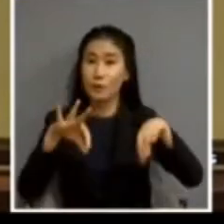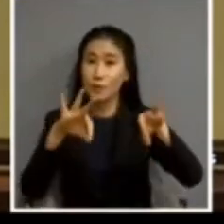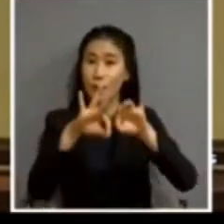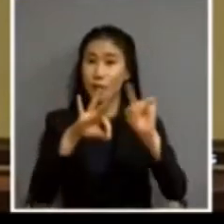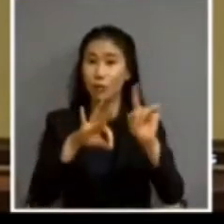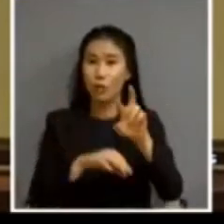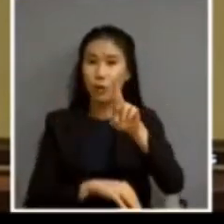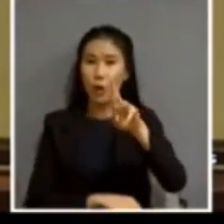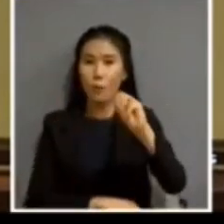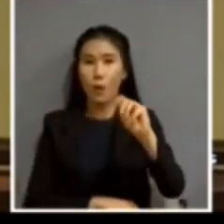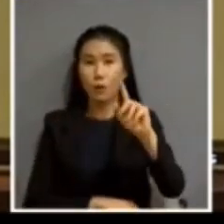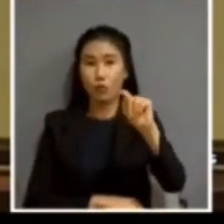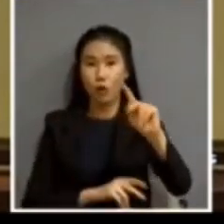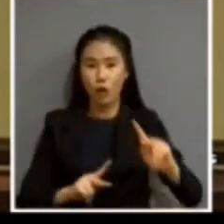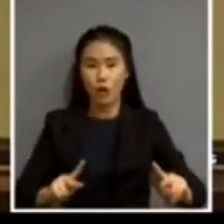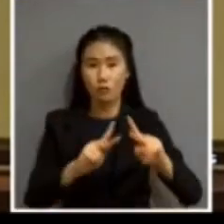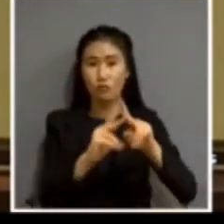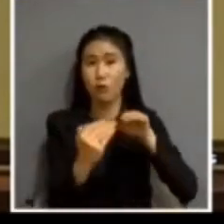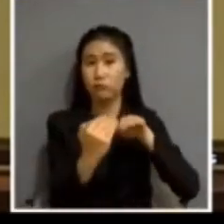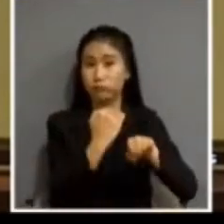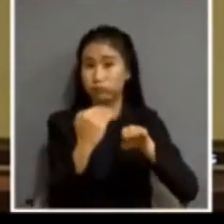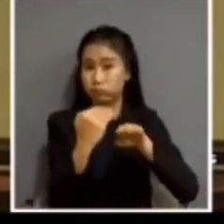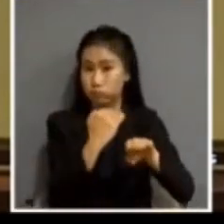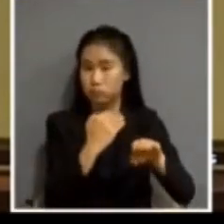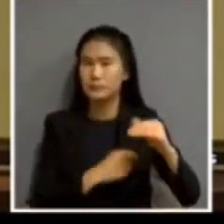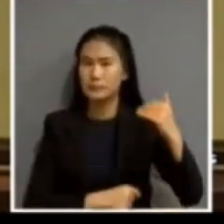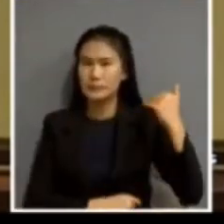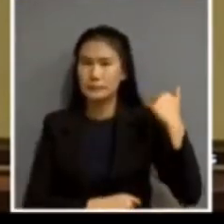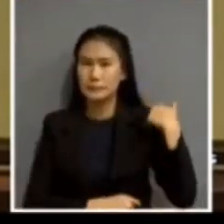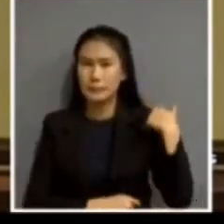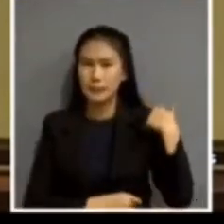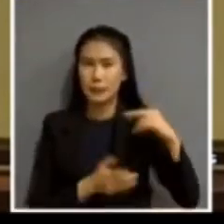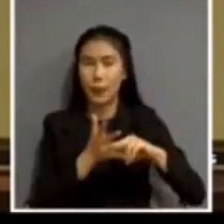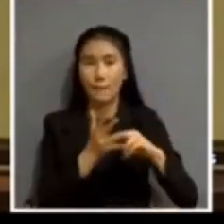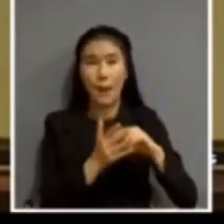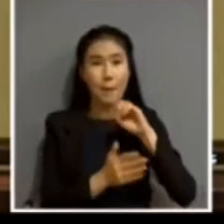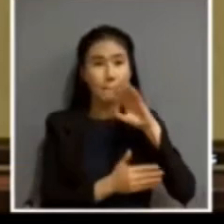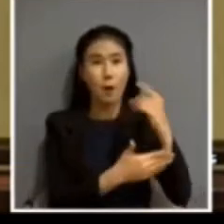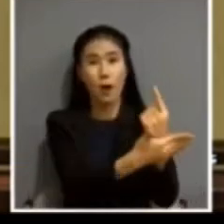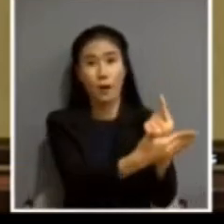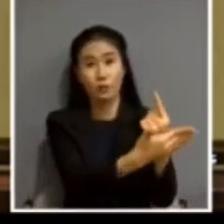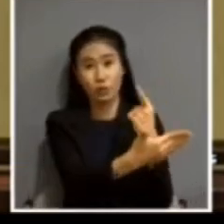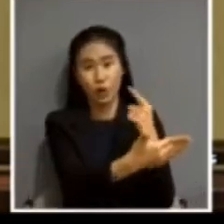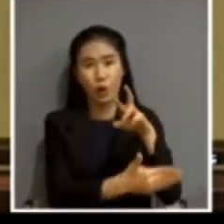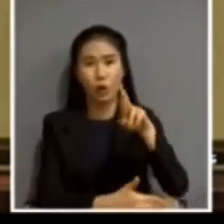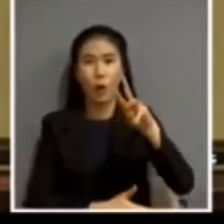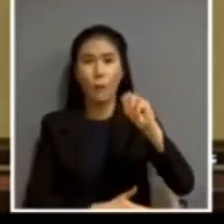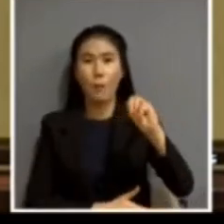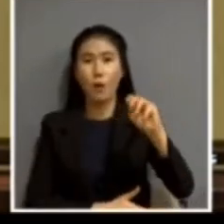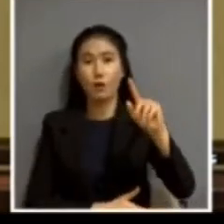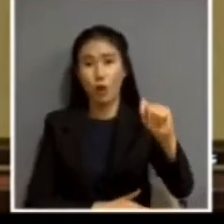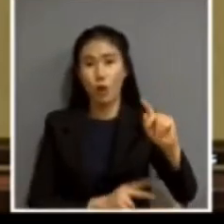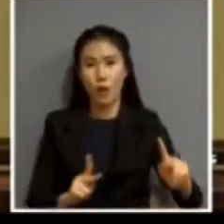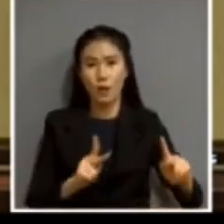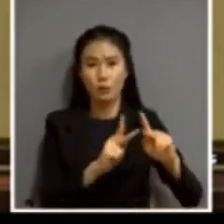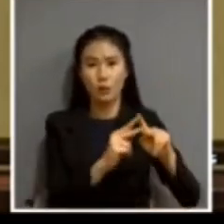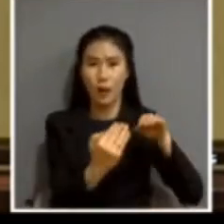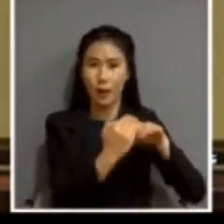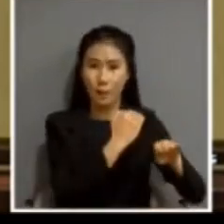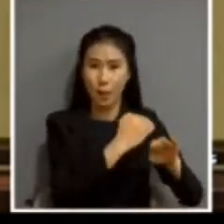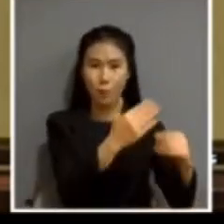การกระทรวงคมนาคมได้มอบหมายให้ท่านรัฐมนตรีช่วยว่าการกระทรวงคมนาคมนะ